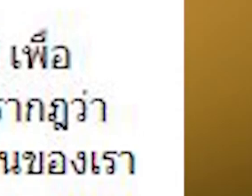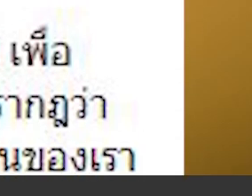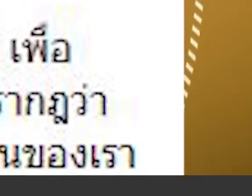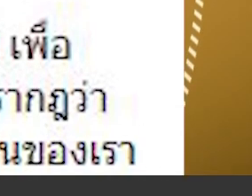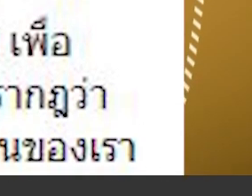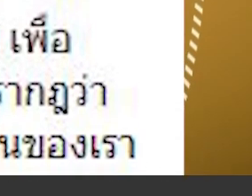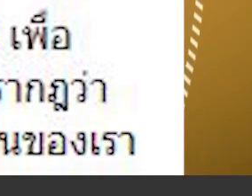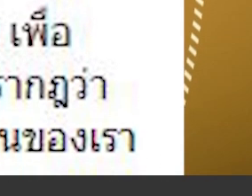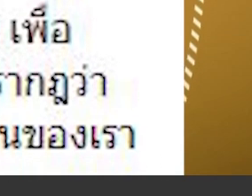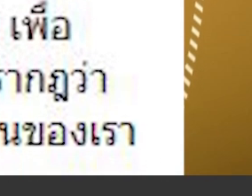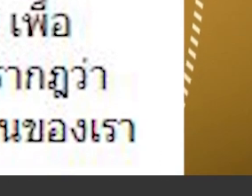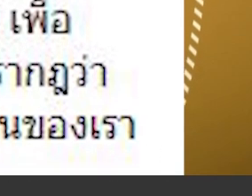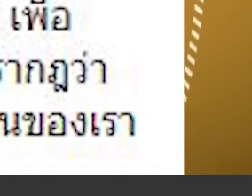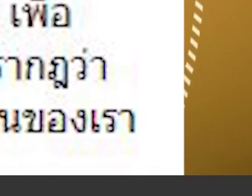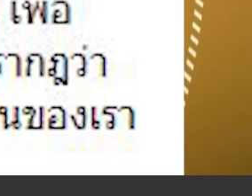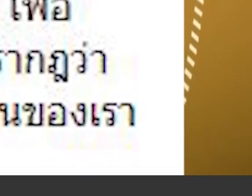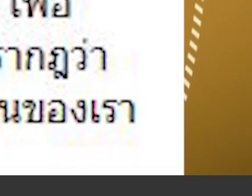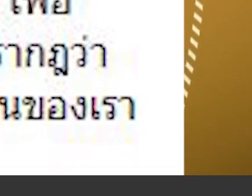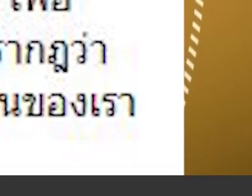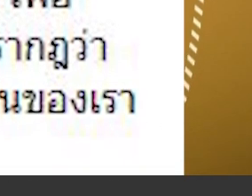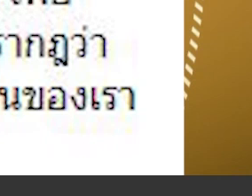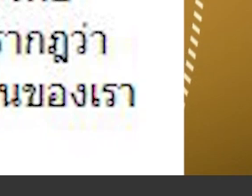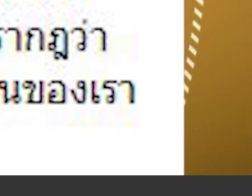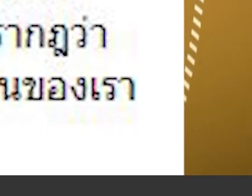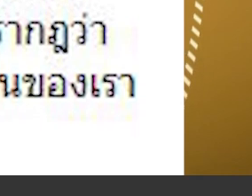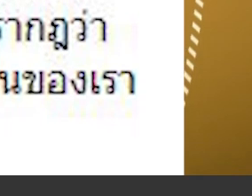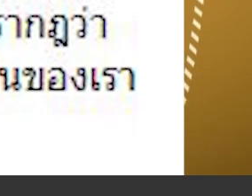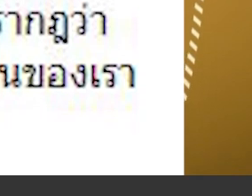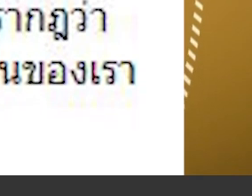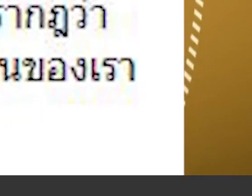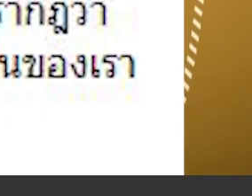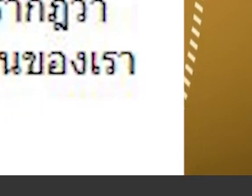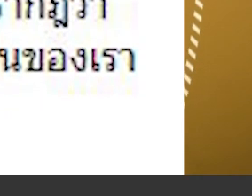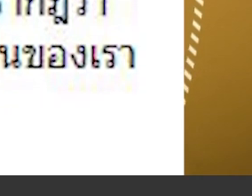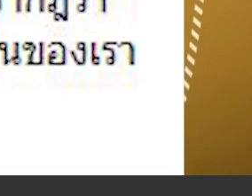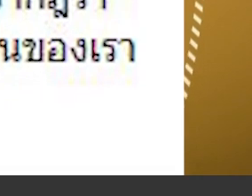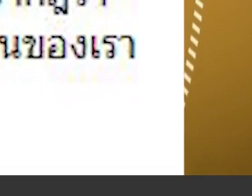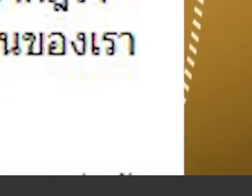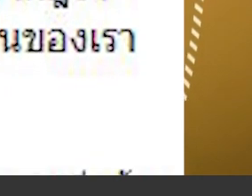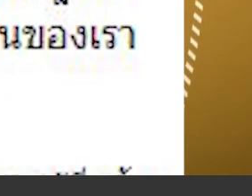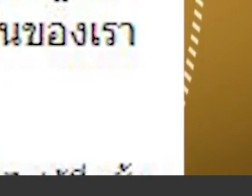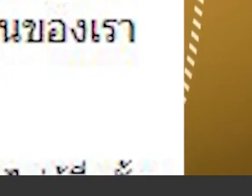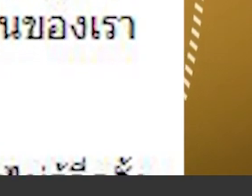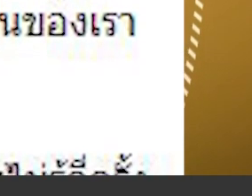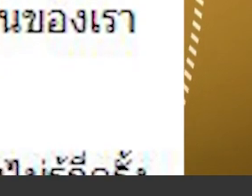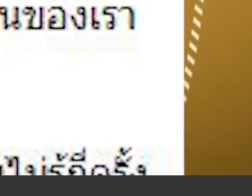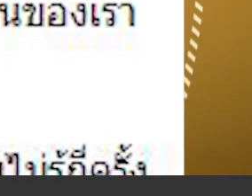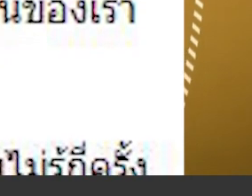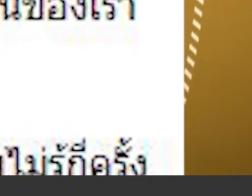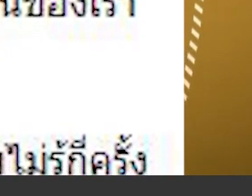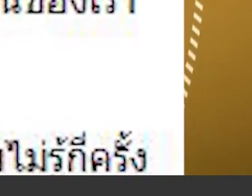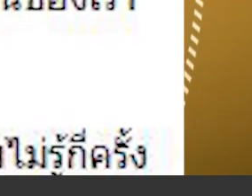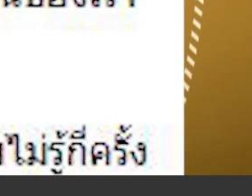จากกรณีที่นายรังสิมันต์โรมส.ส.บัญชีรายชื่อพรรคก้าวไกลได้โพสต์เฟซบุ๊กว่าด้วยสภาล่มว่าเนื่องจากก้าวไกลโดนพาดพิง